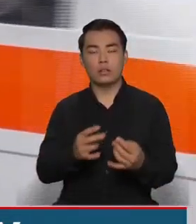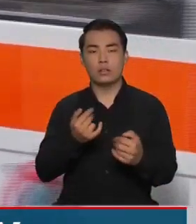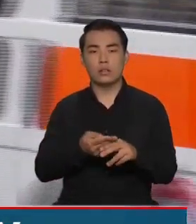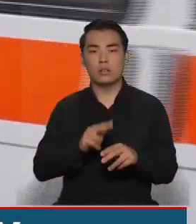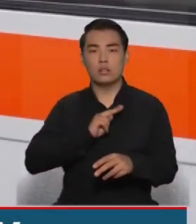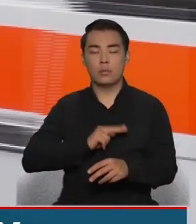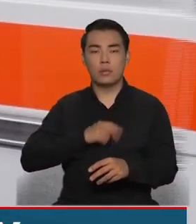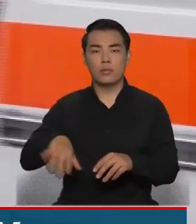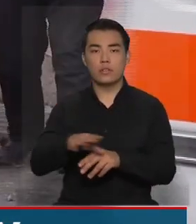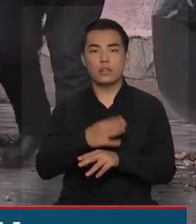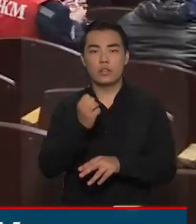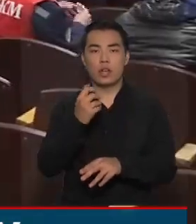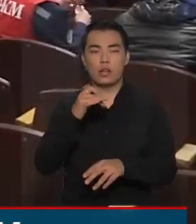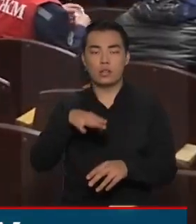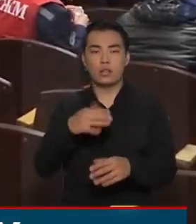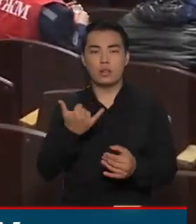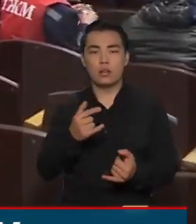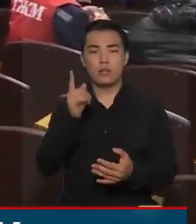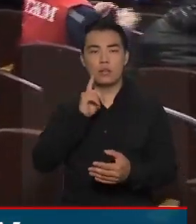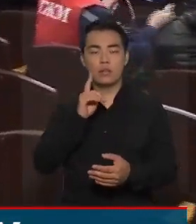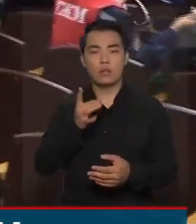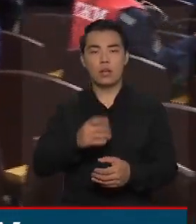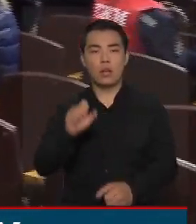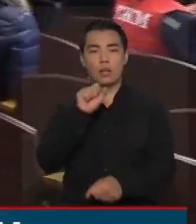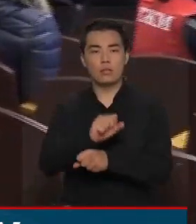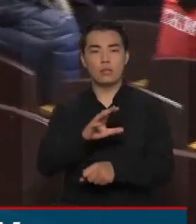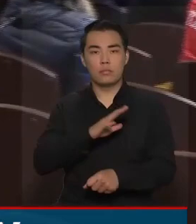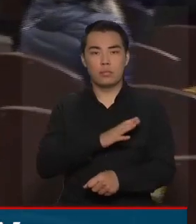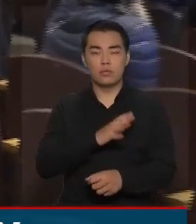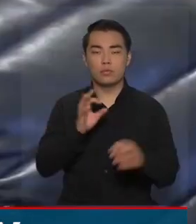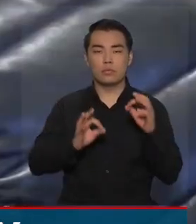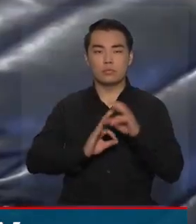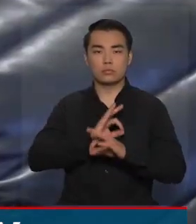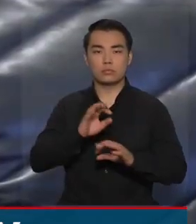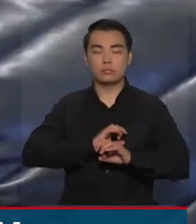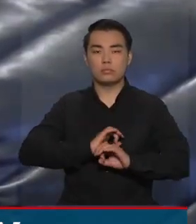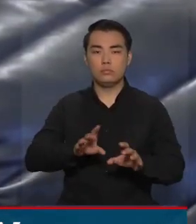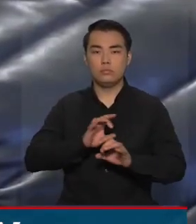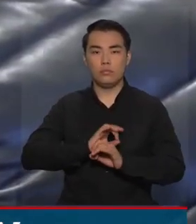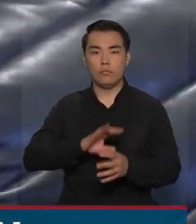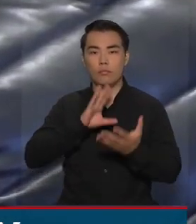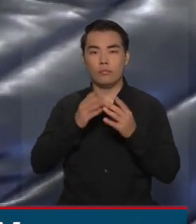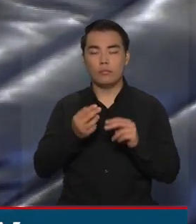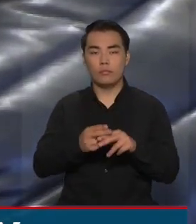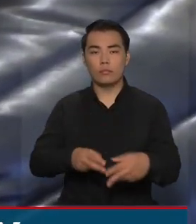всех шахт ArcelorMittal Темиртау в регионе приостановлена на сутки, сообщили в пресс-службе